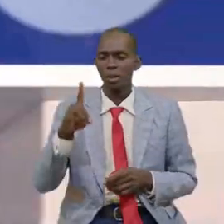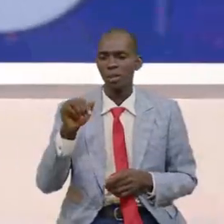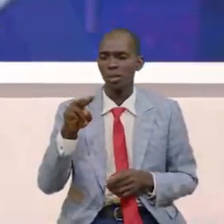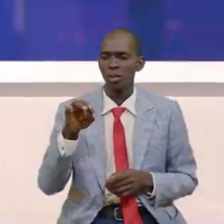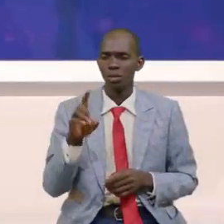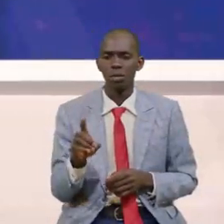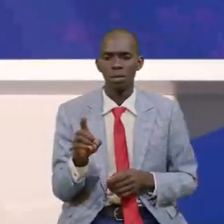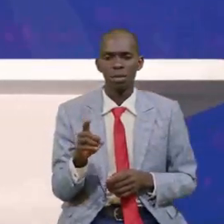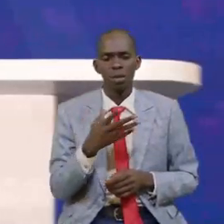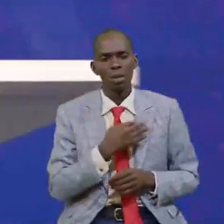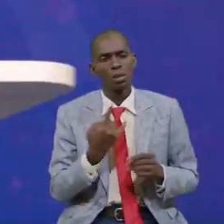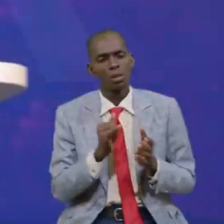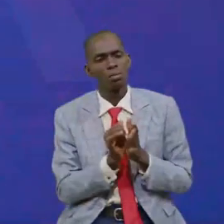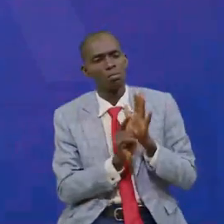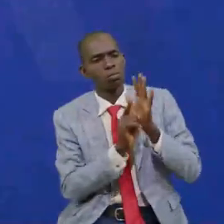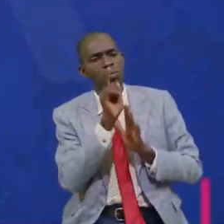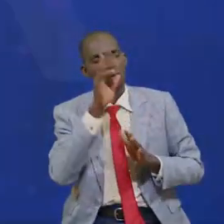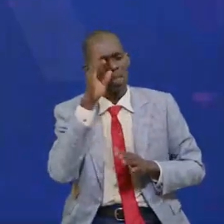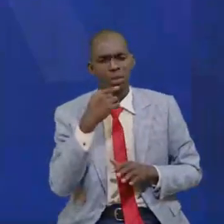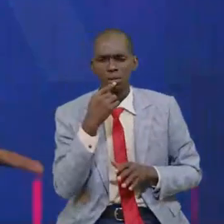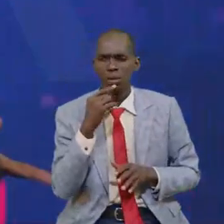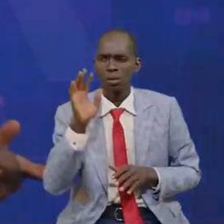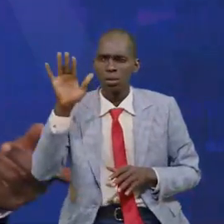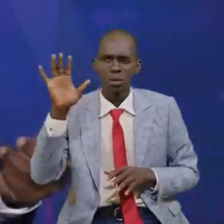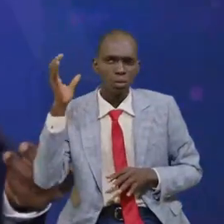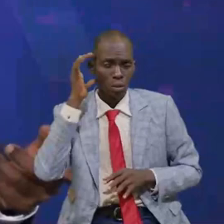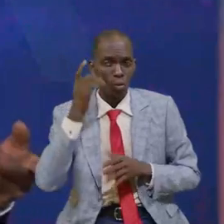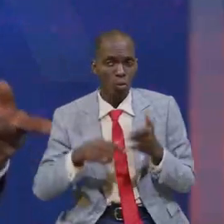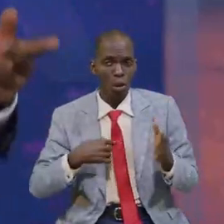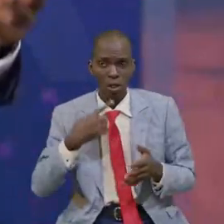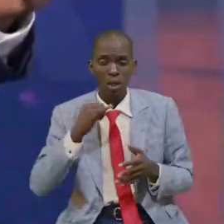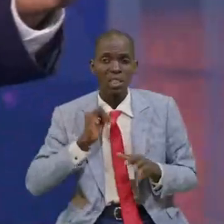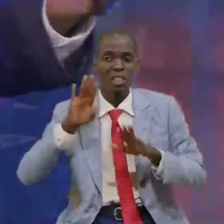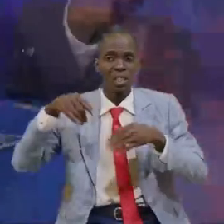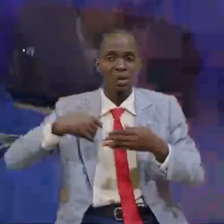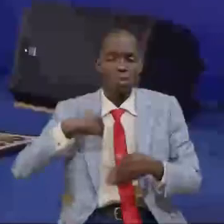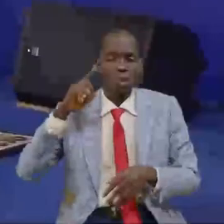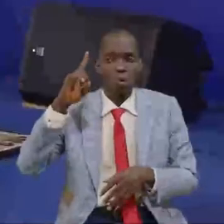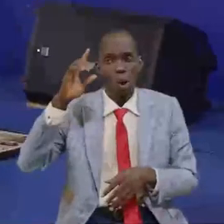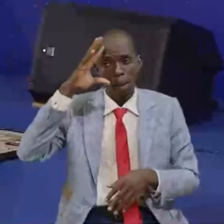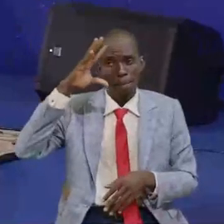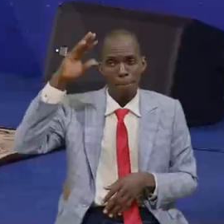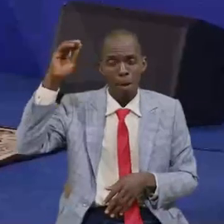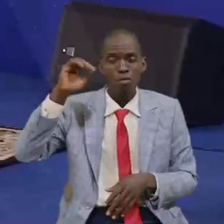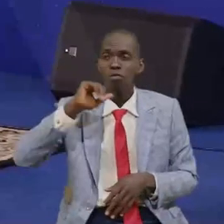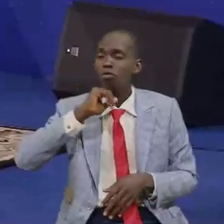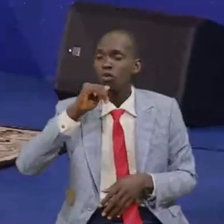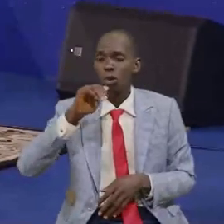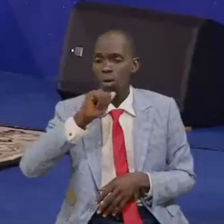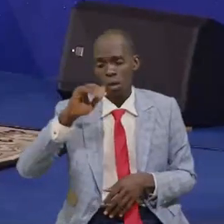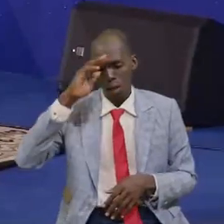Est-ce que vous avez entendu ce que j'ai dit? Donnez-moi un homme. Et vous me donnez ce petit